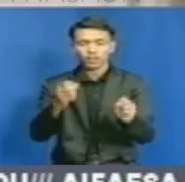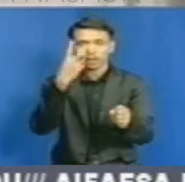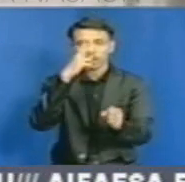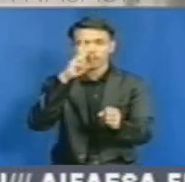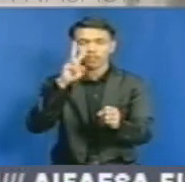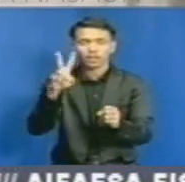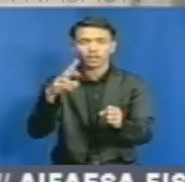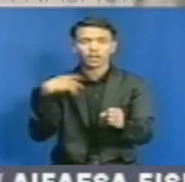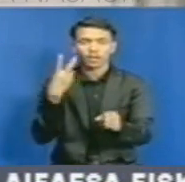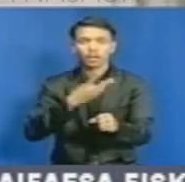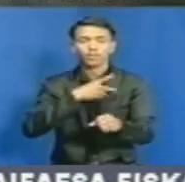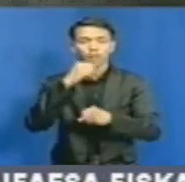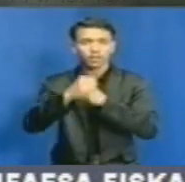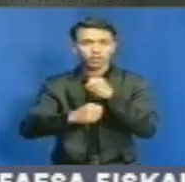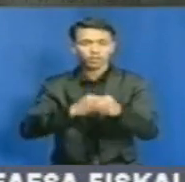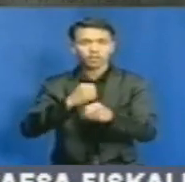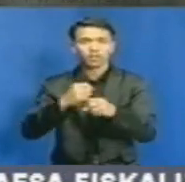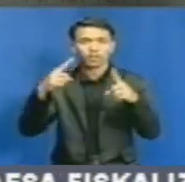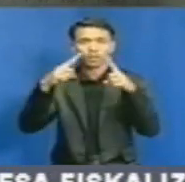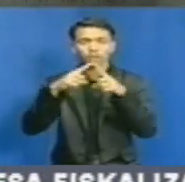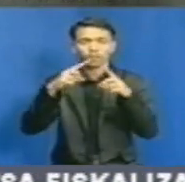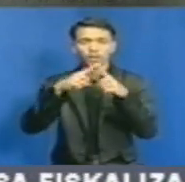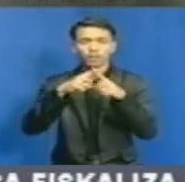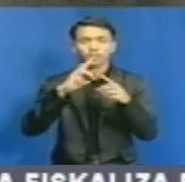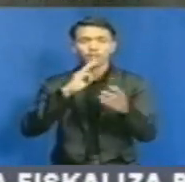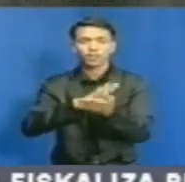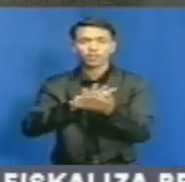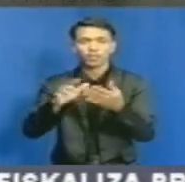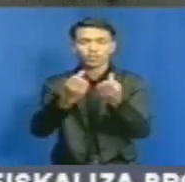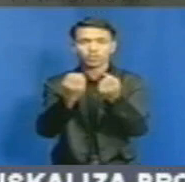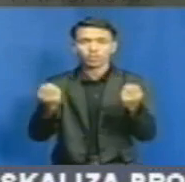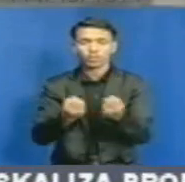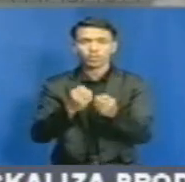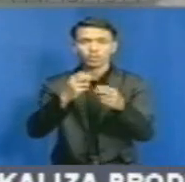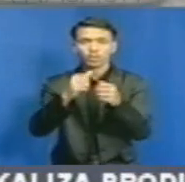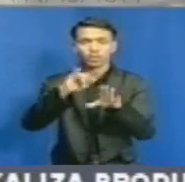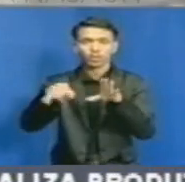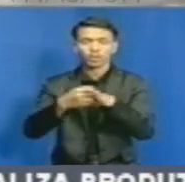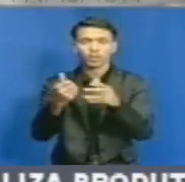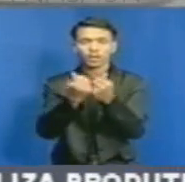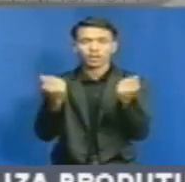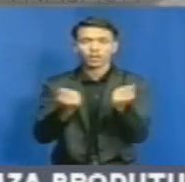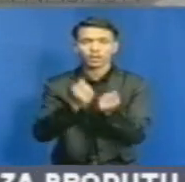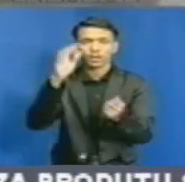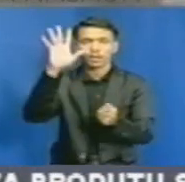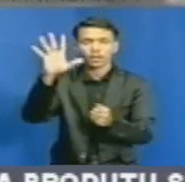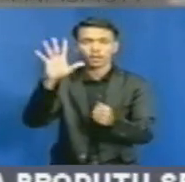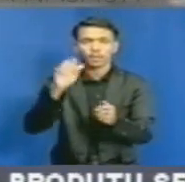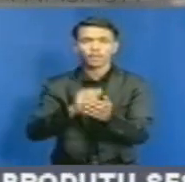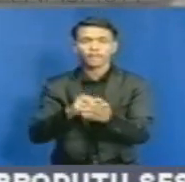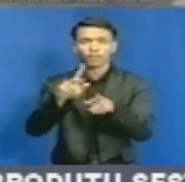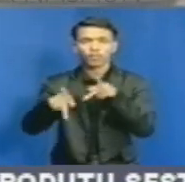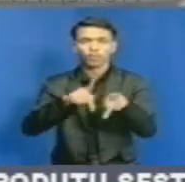haleri tebas kona ba buat ida bemos. Entretanto, suku Cribas composto se aldea lima, ho total populasan humutu krihun